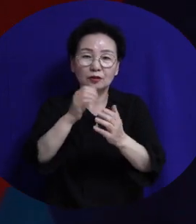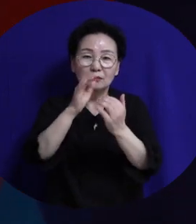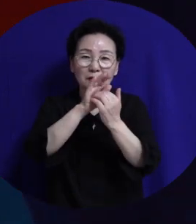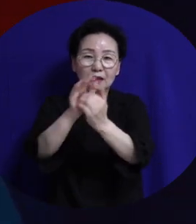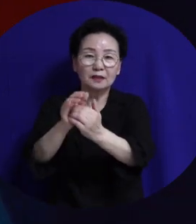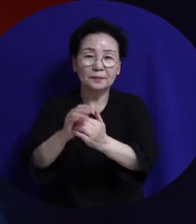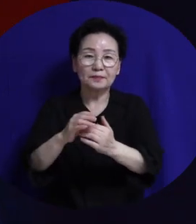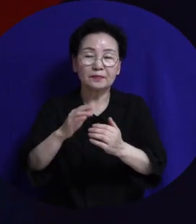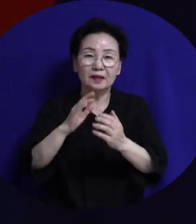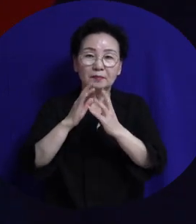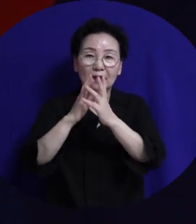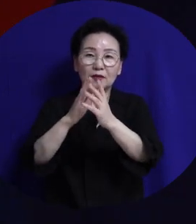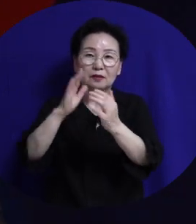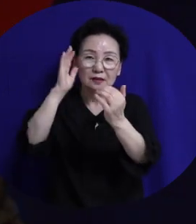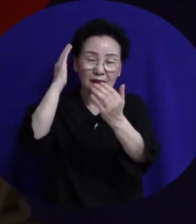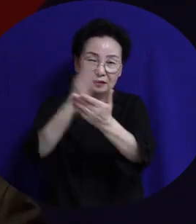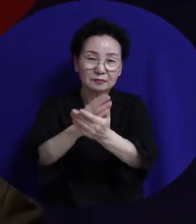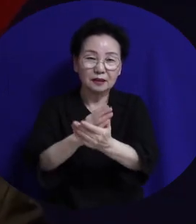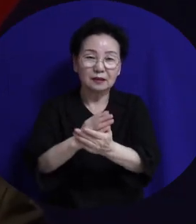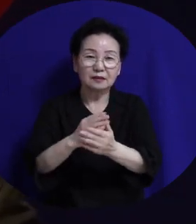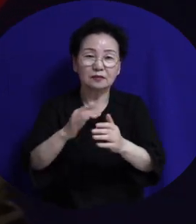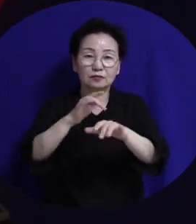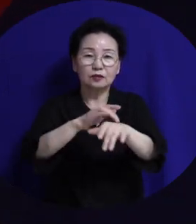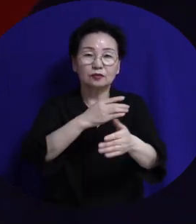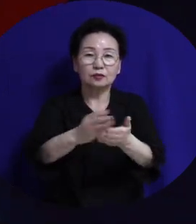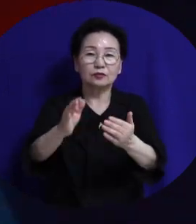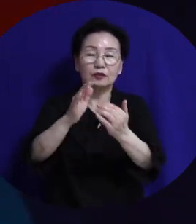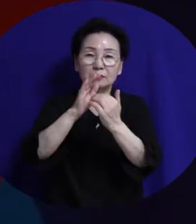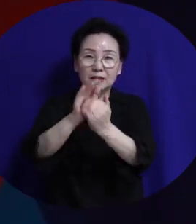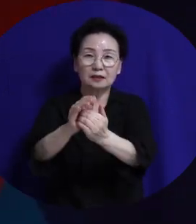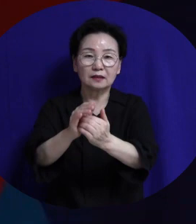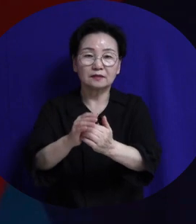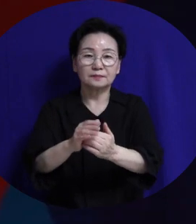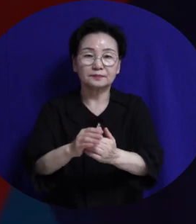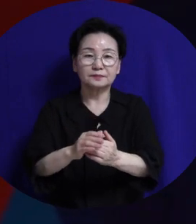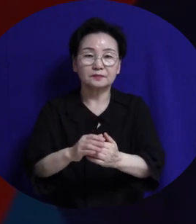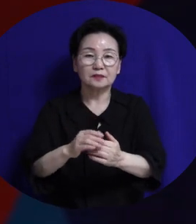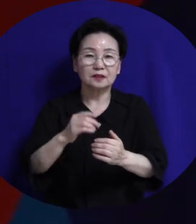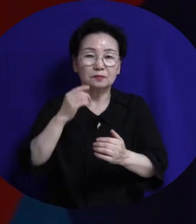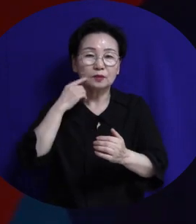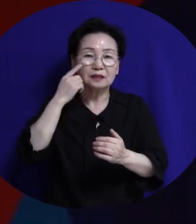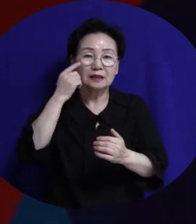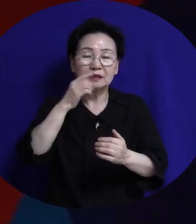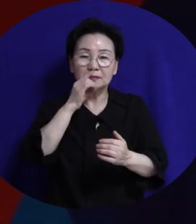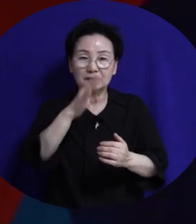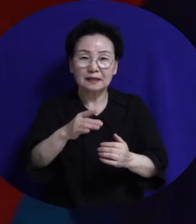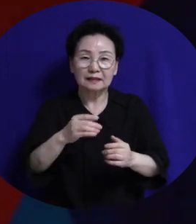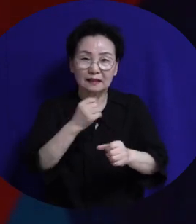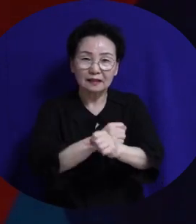방언을 막습니다. 귀신 쫓는 걸 막습니다. 병 고치는 걸 막습니다. 목사만 해도 NO!